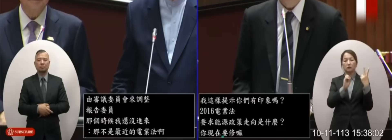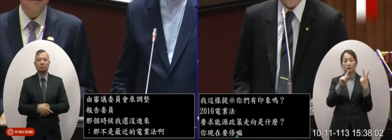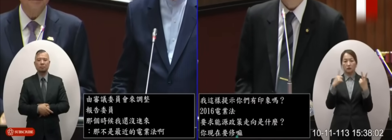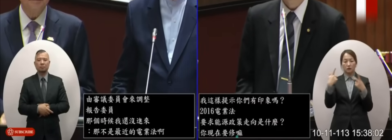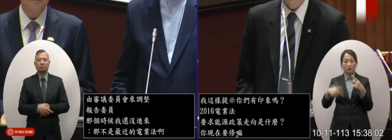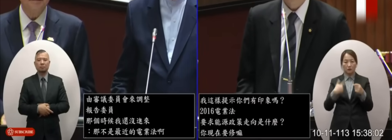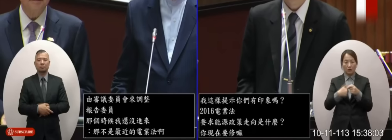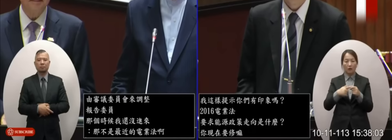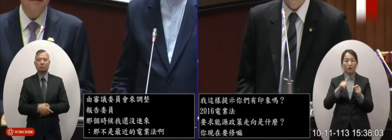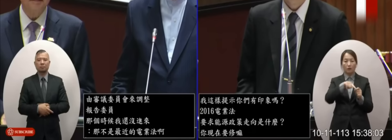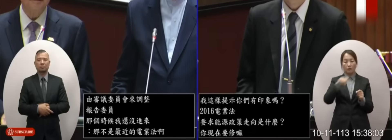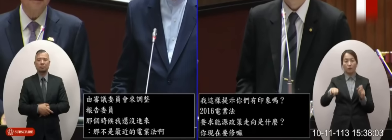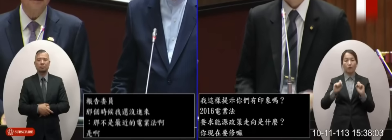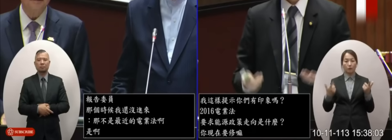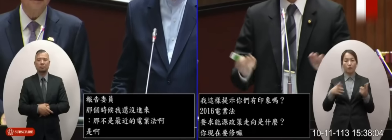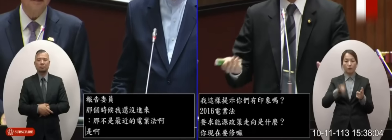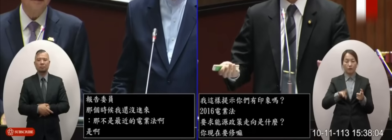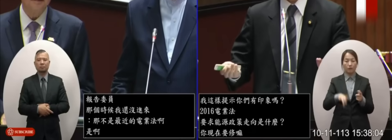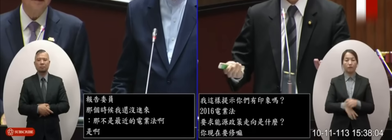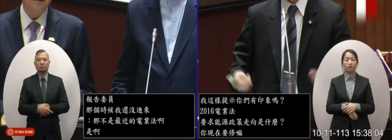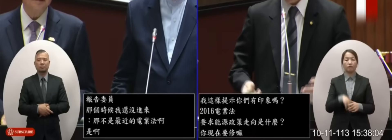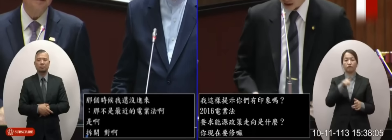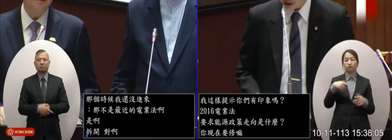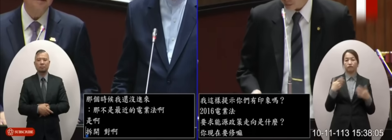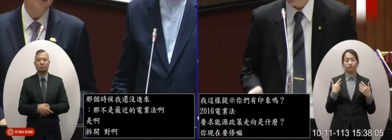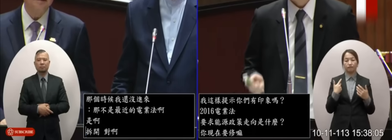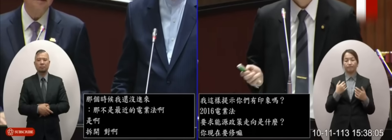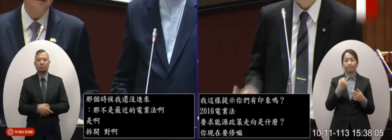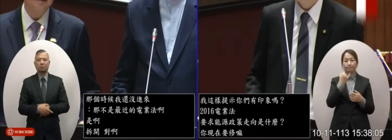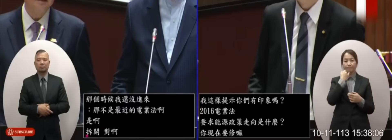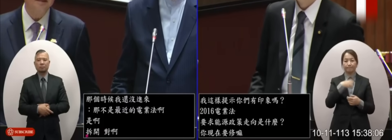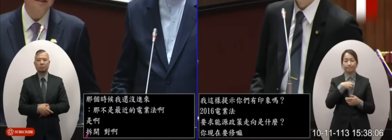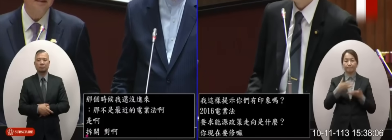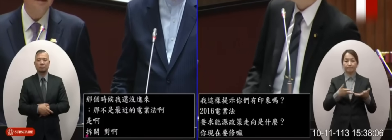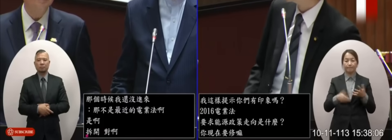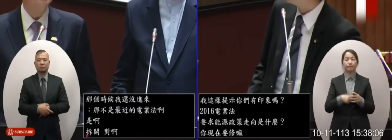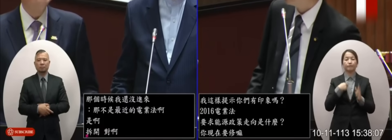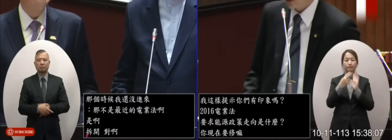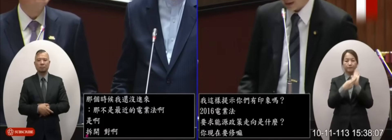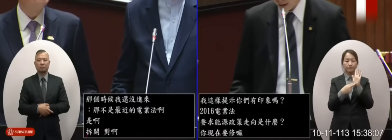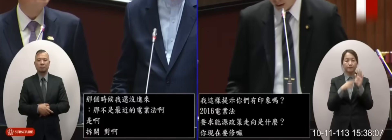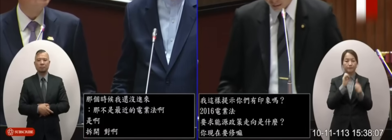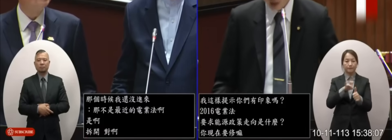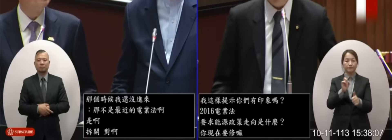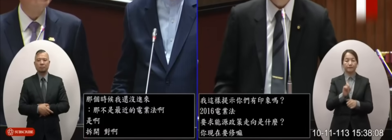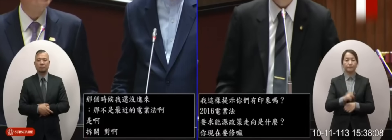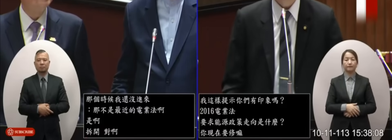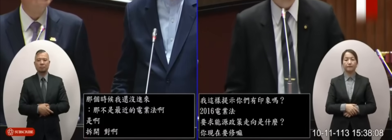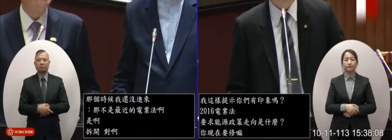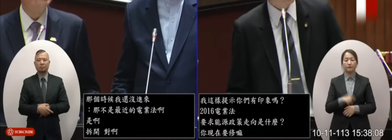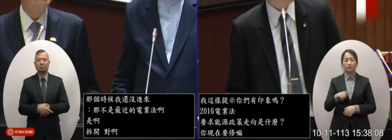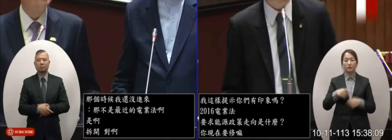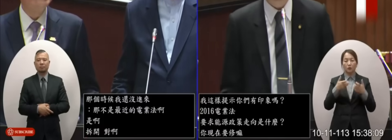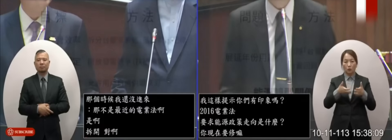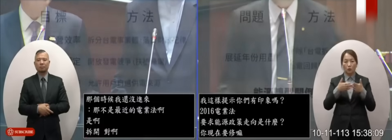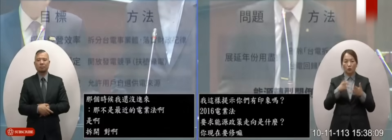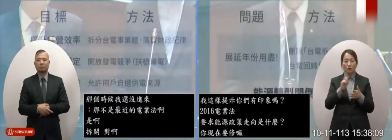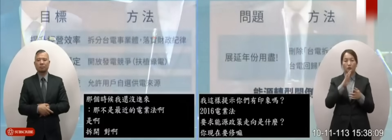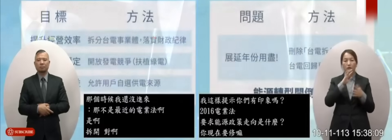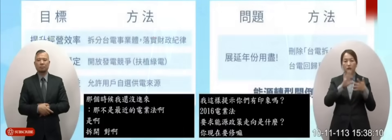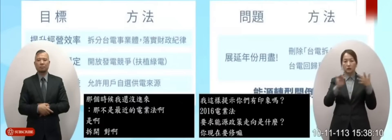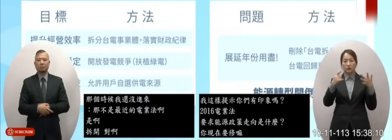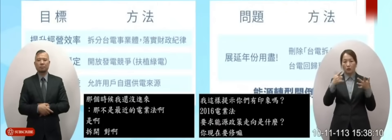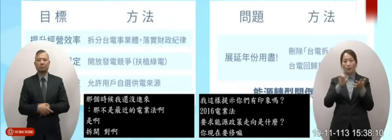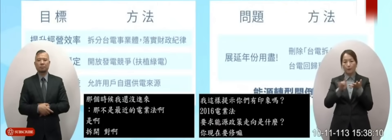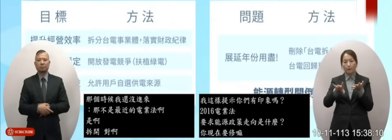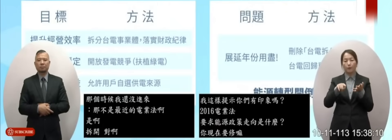这最大的差异是什么？ 两位不知道，很可怕。没关系，我来跟两位说分明啊。电力法修正最关键的就是要把第六条